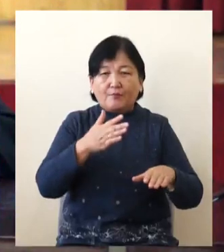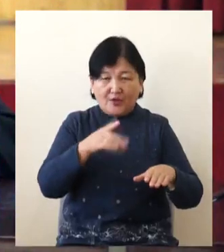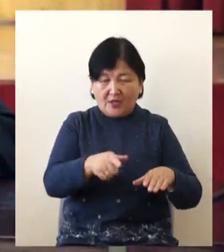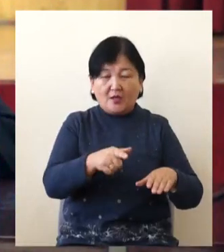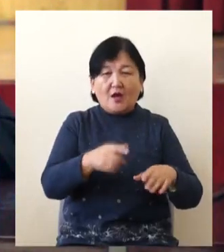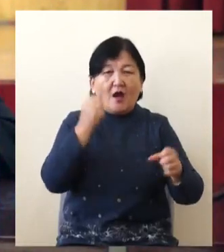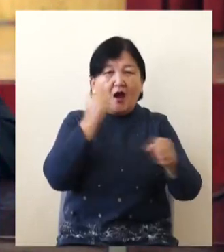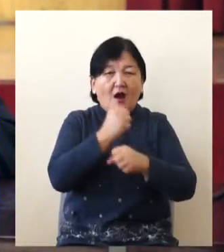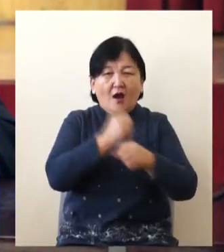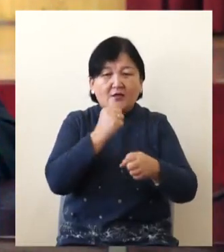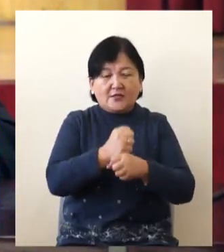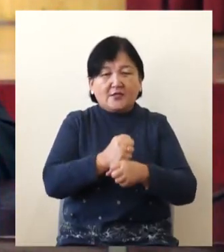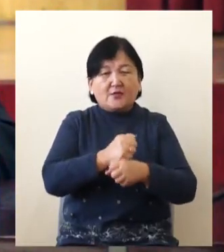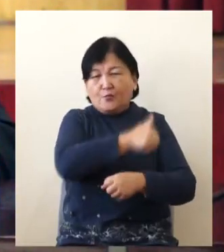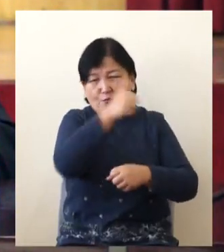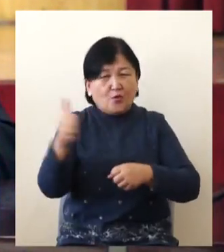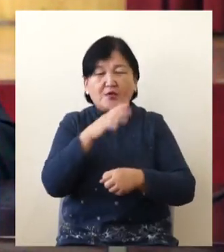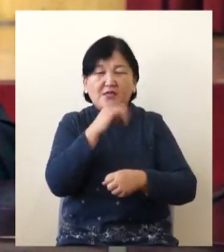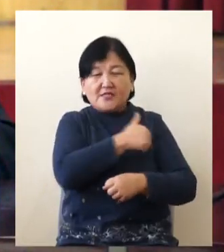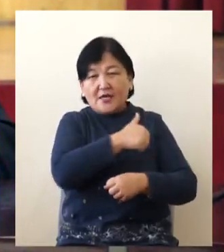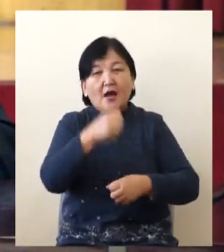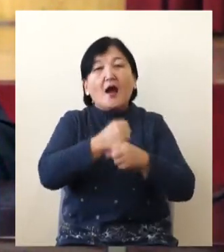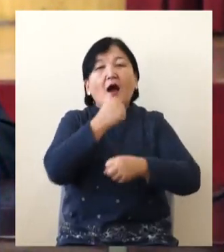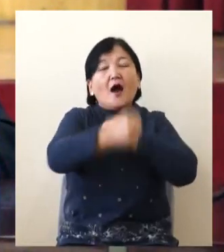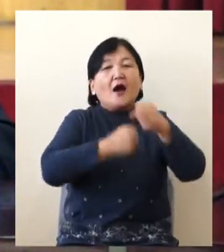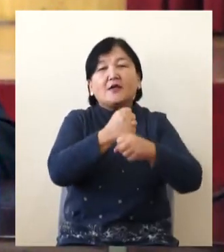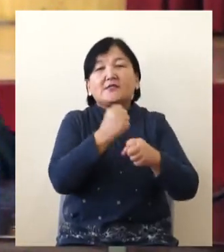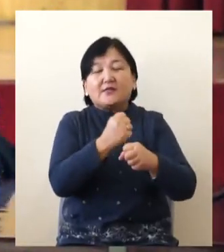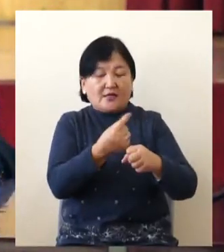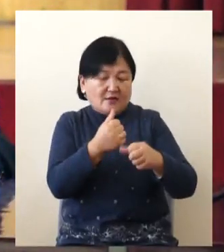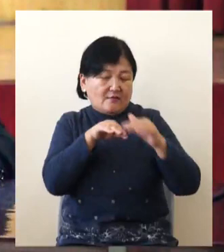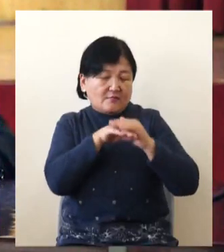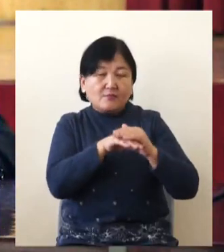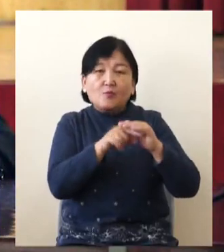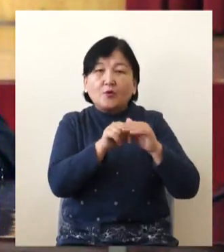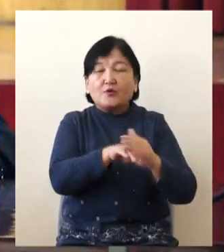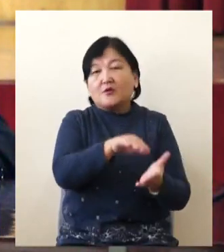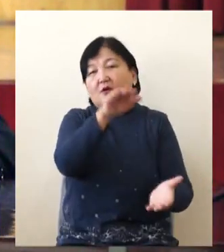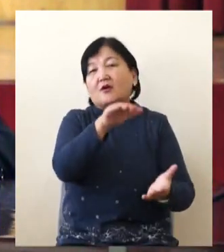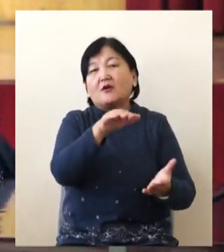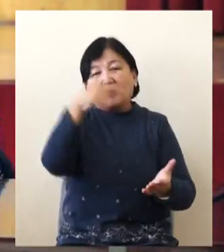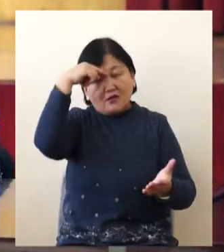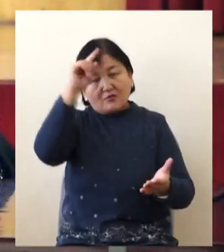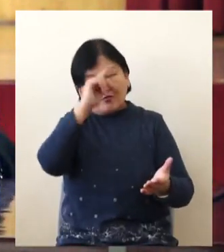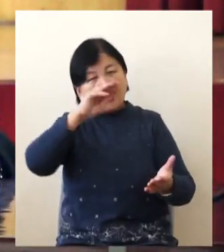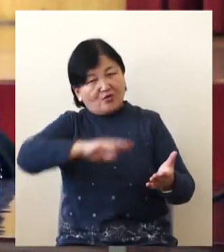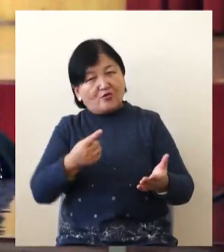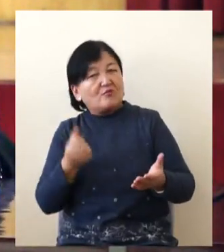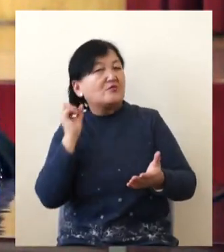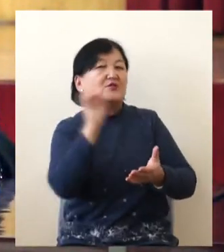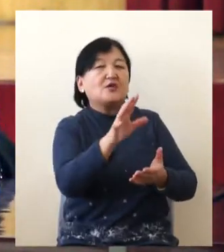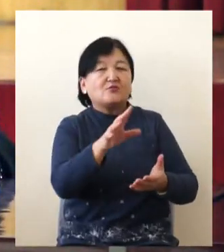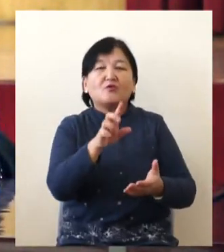хөрөнгийнхөө дийлэнх нь эмчилгээнд өгч байгаа байхгүй. Ань тухай хин ярьж Та бид ярихгүй хин